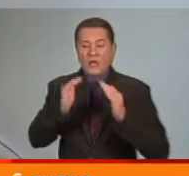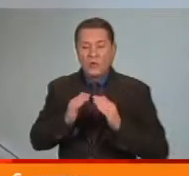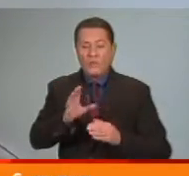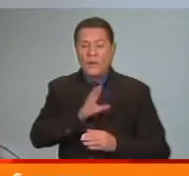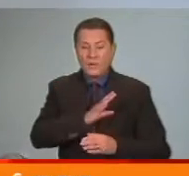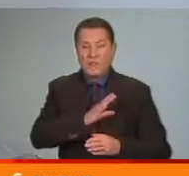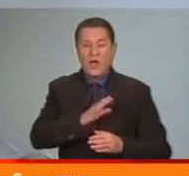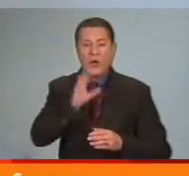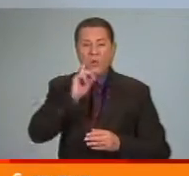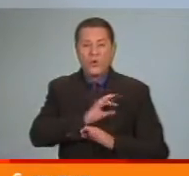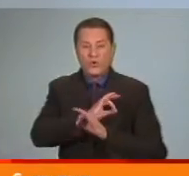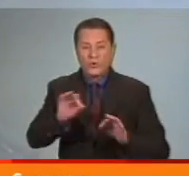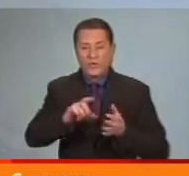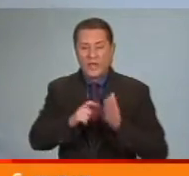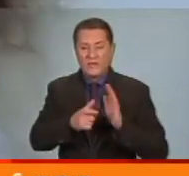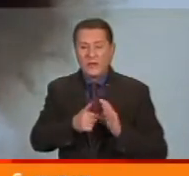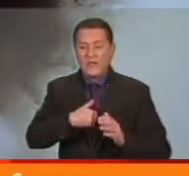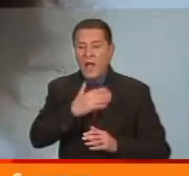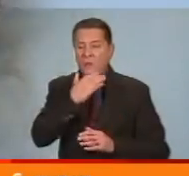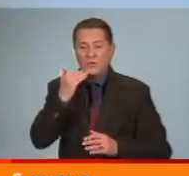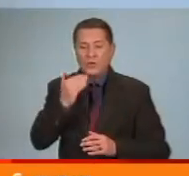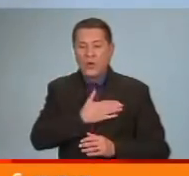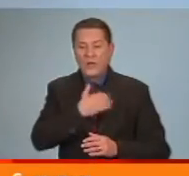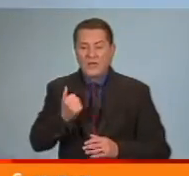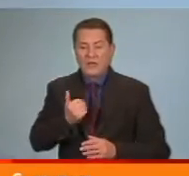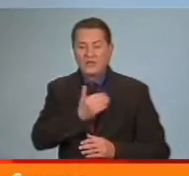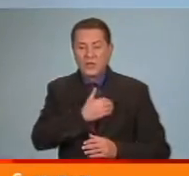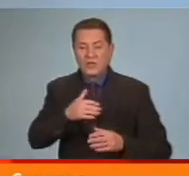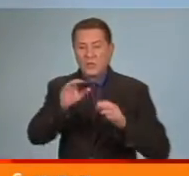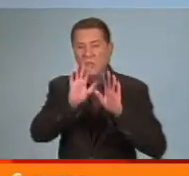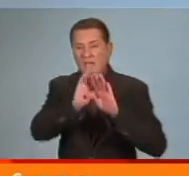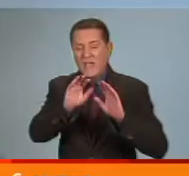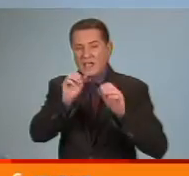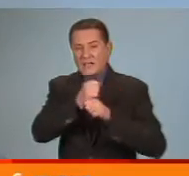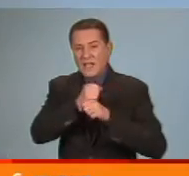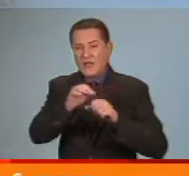буде уютна квартира. Я багато не хочу. Я хочу повісити сюди шторочки, гераньку